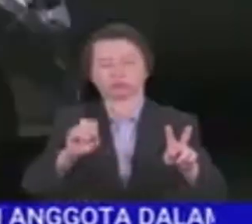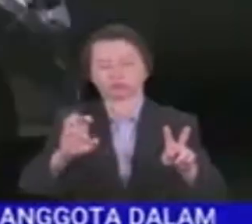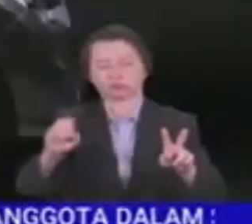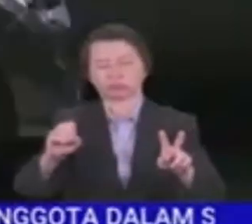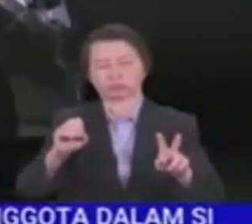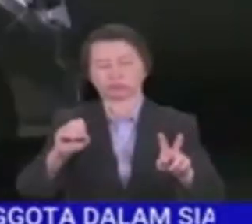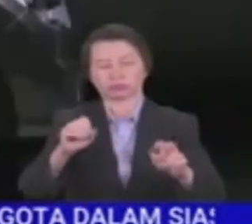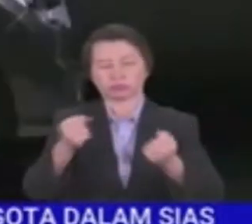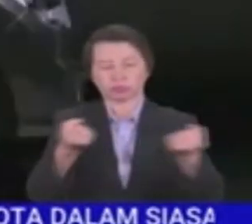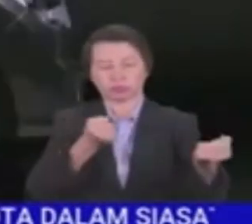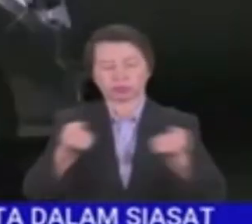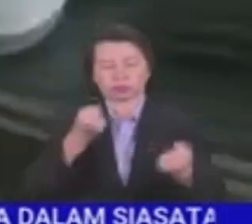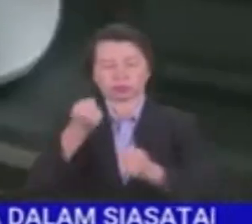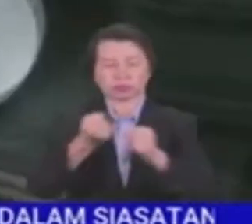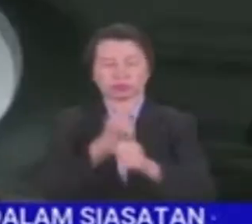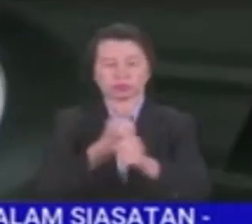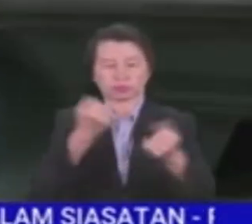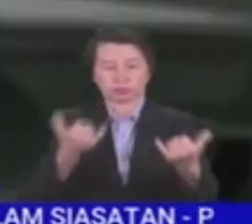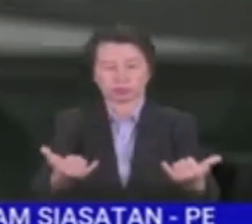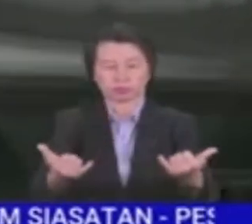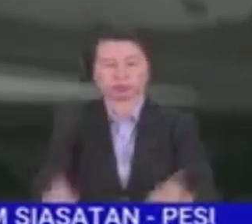unit tahun ini